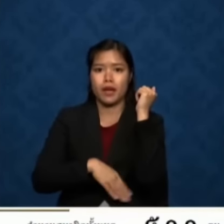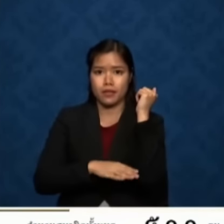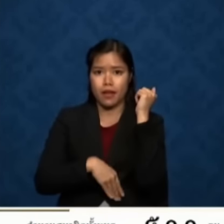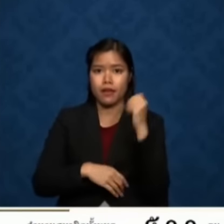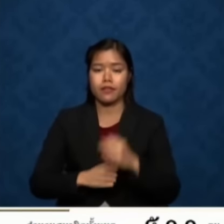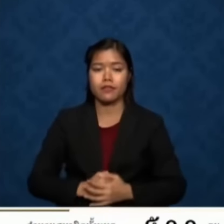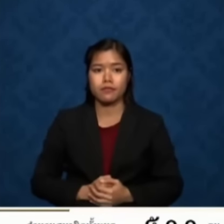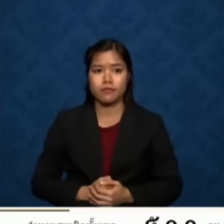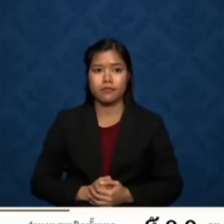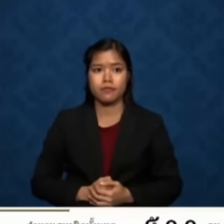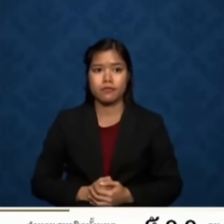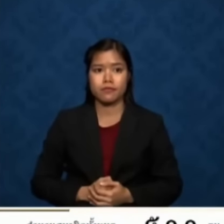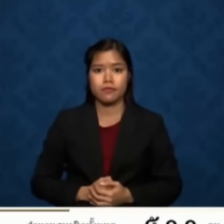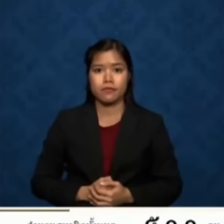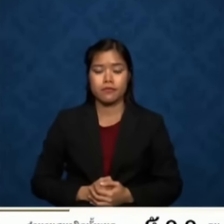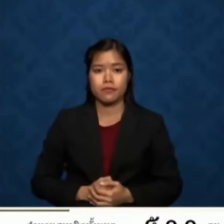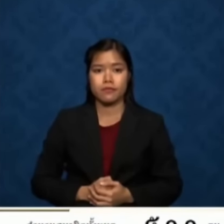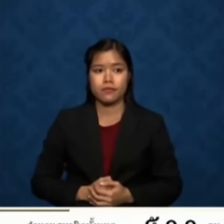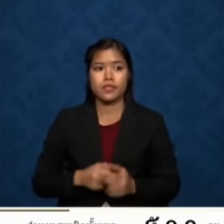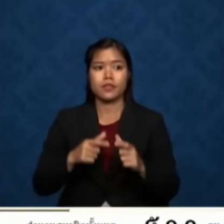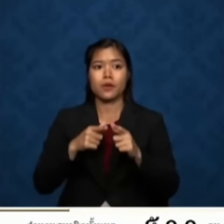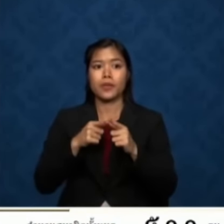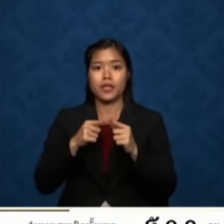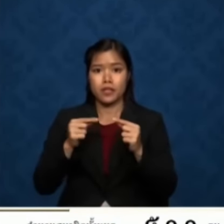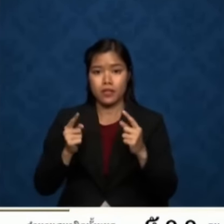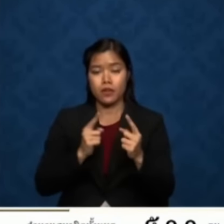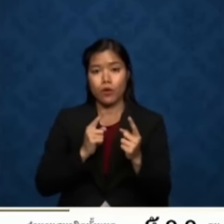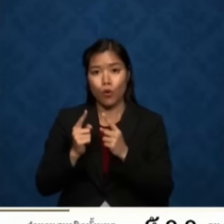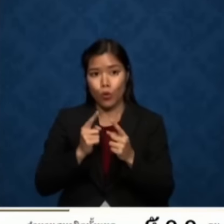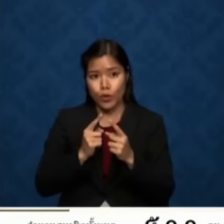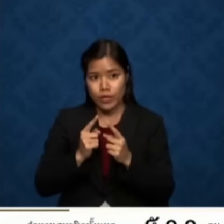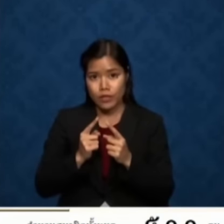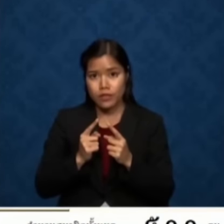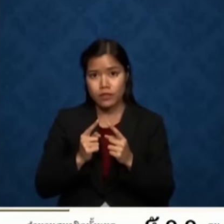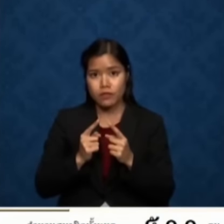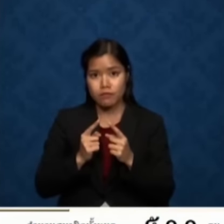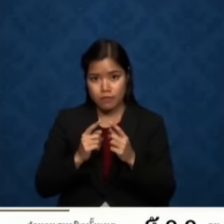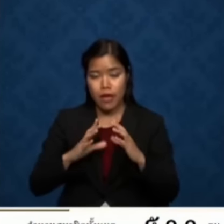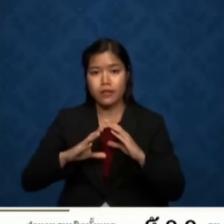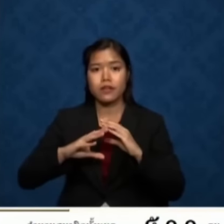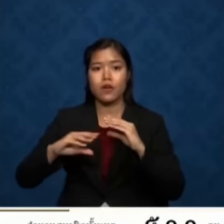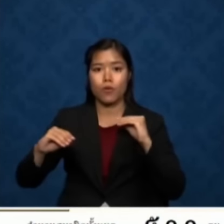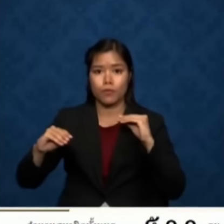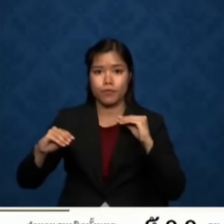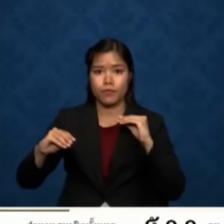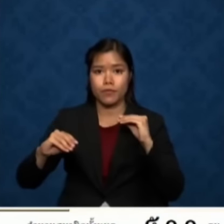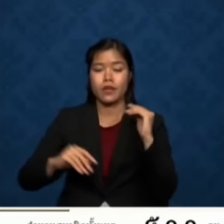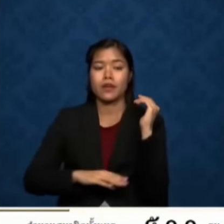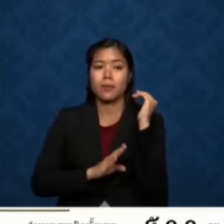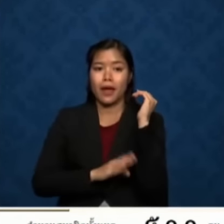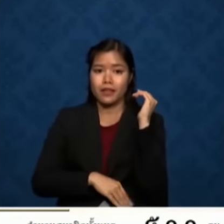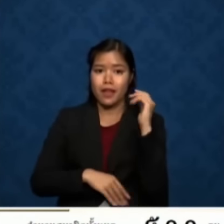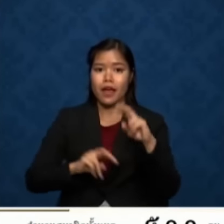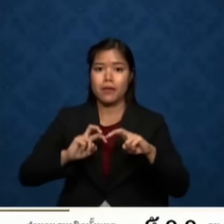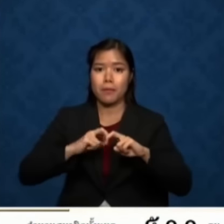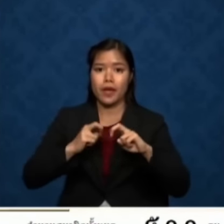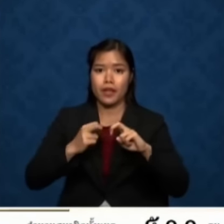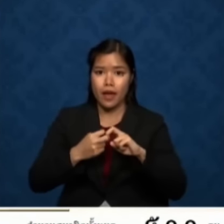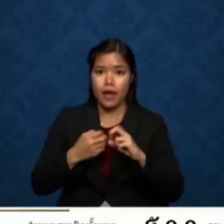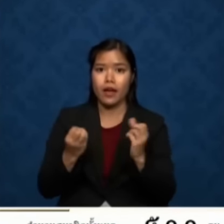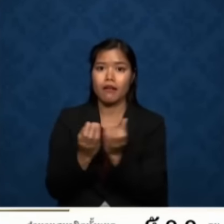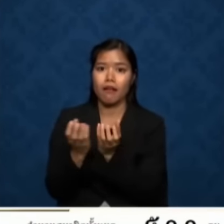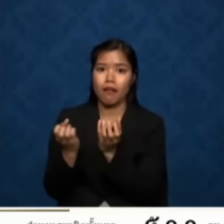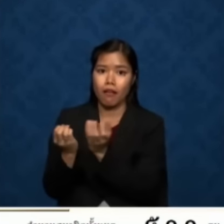ป็นการเปิดเรื่องการพูดคุยเรื่องสันติภาพปัญหาภาคใต้ก็เหมือน